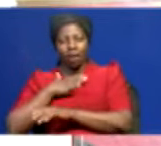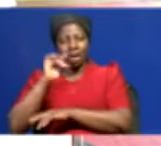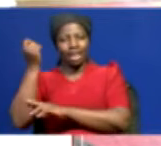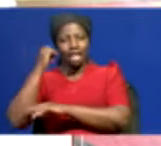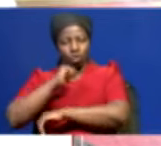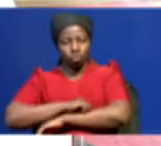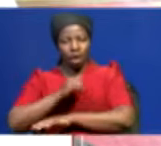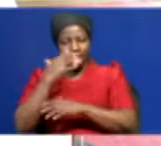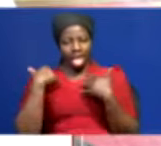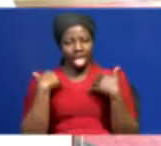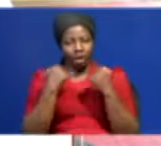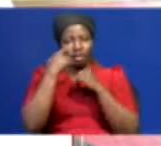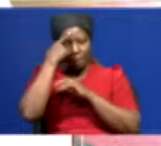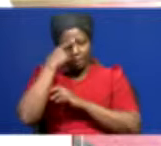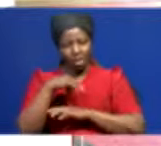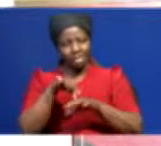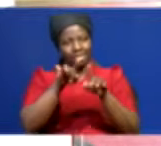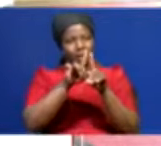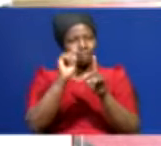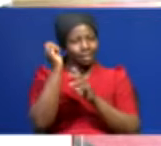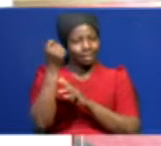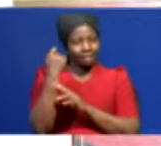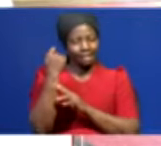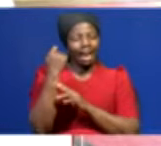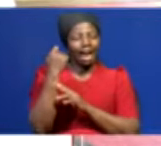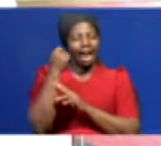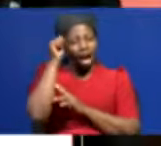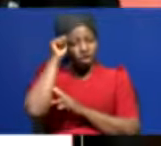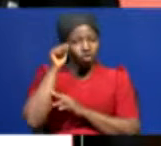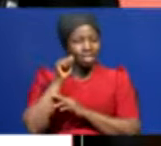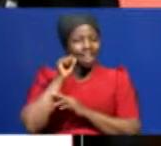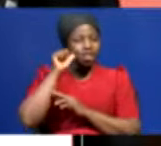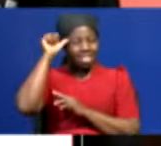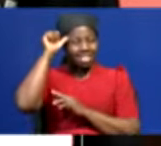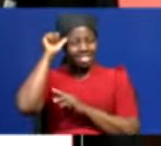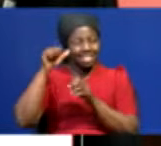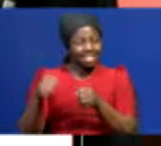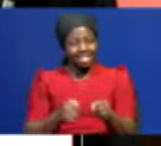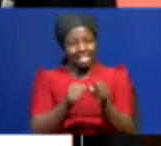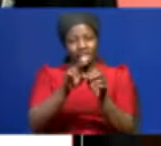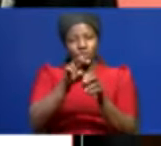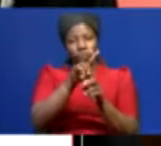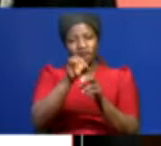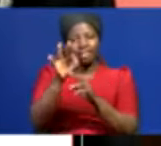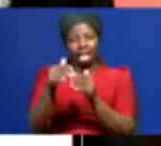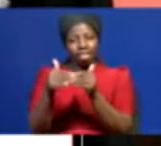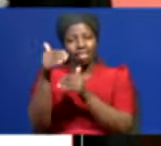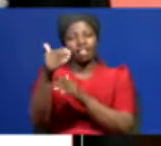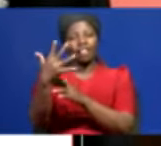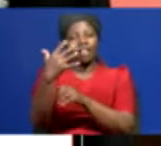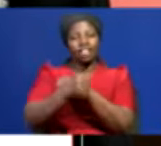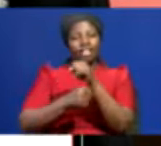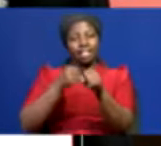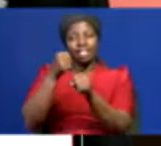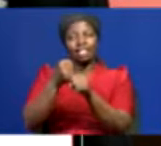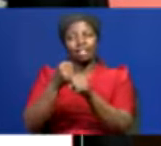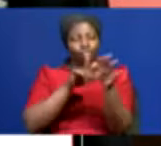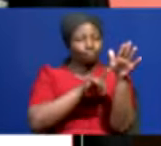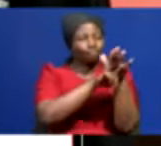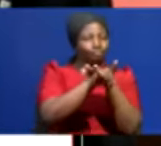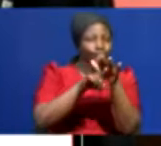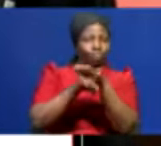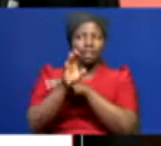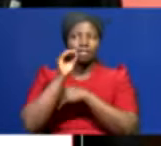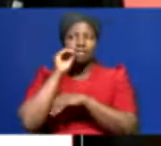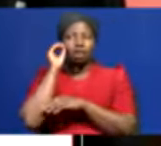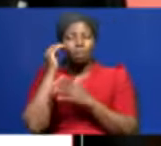a Kenya adolescent strategy 2023 for 5 years. Today we went to the households where we were able to talk to the adolescents